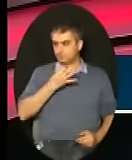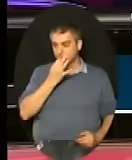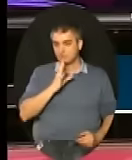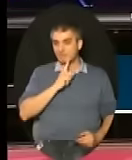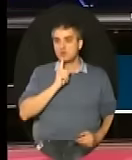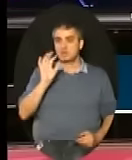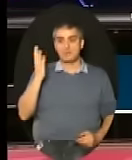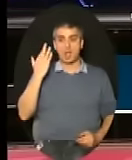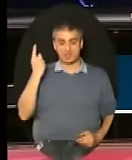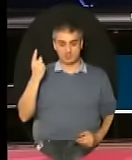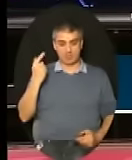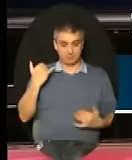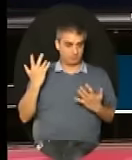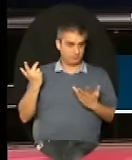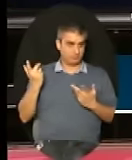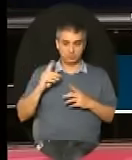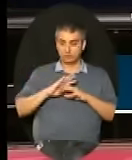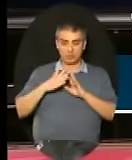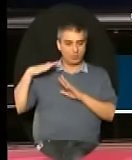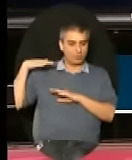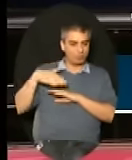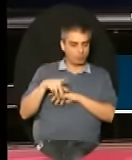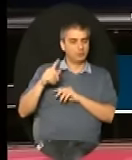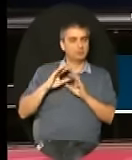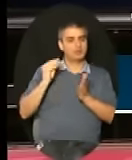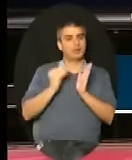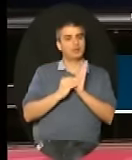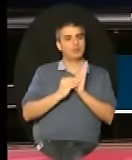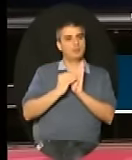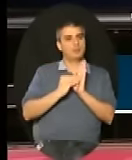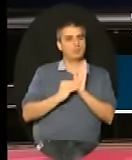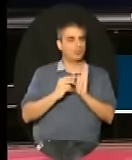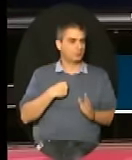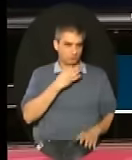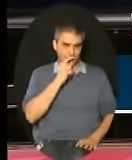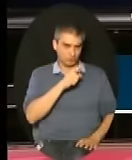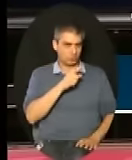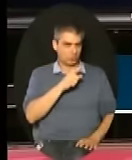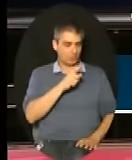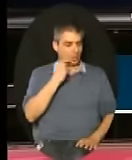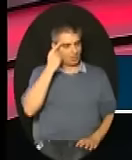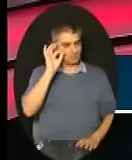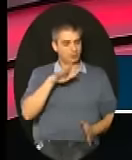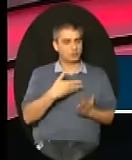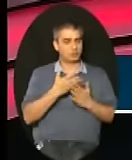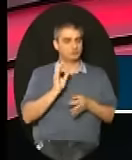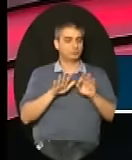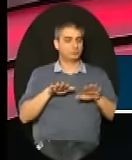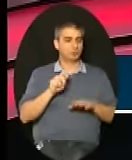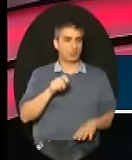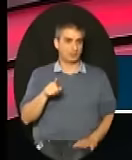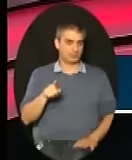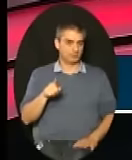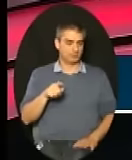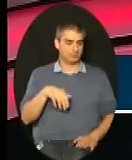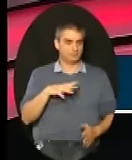אמא שלכם הייתה ברגע הזה שבו הכל יידרדר, שלפחות זה יהיה כתוב בפרוטוקול. אז אני רוצה לשאול אותך דווקא על העמדה של היועץ המשפטי של הכנסת,